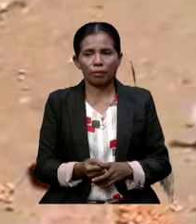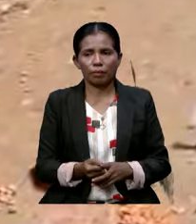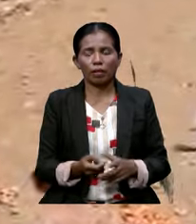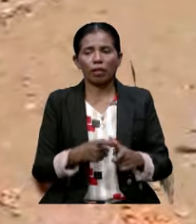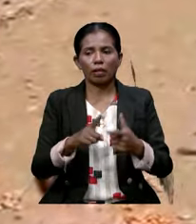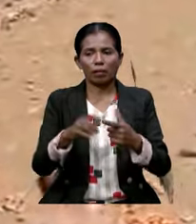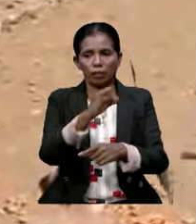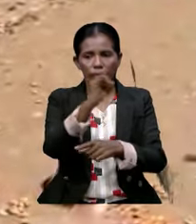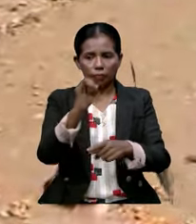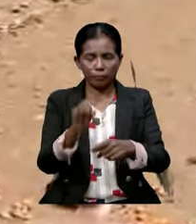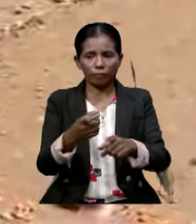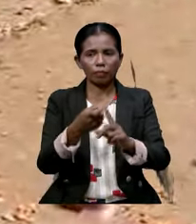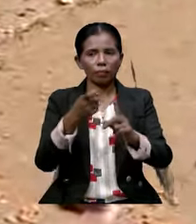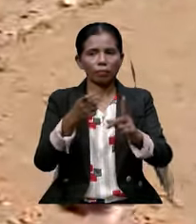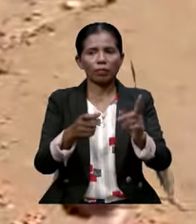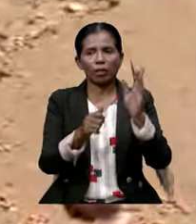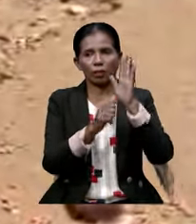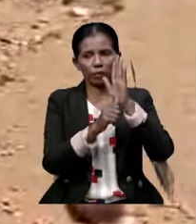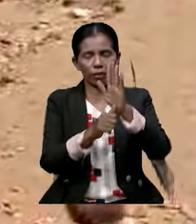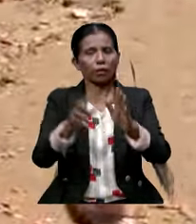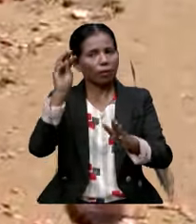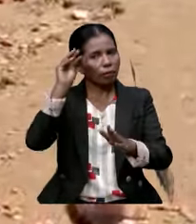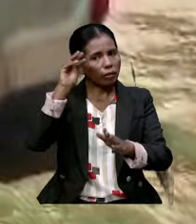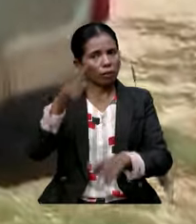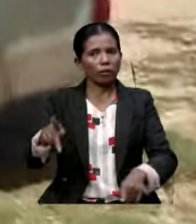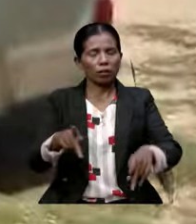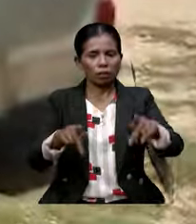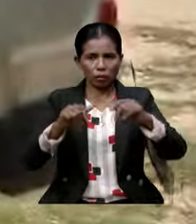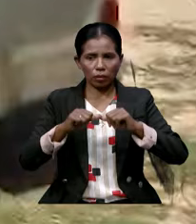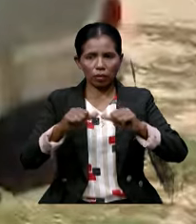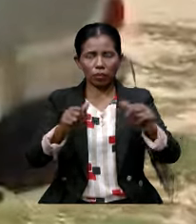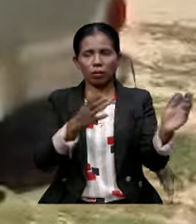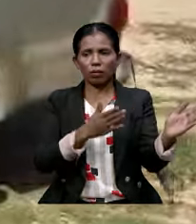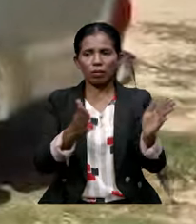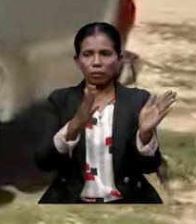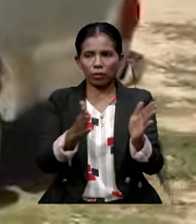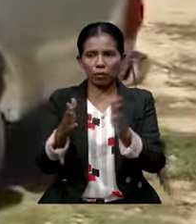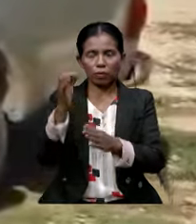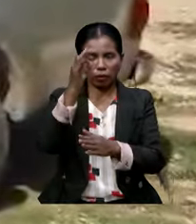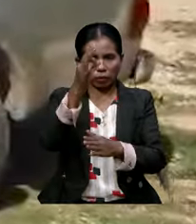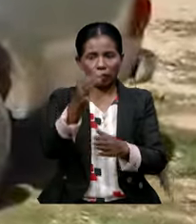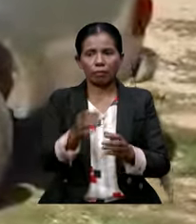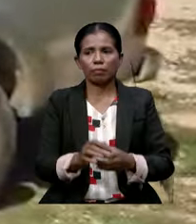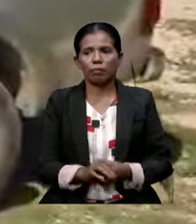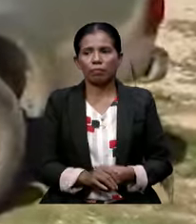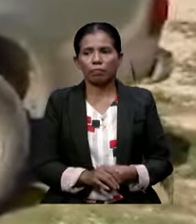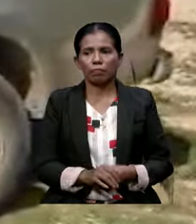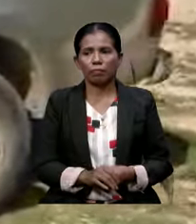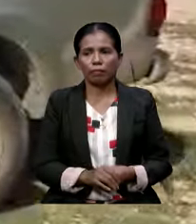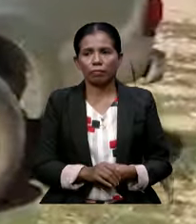de investigação, parte comando se apresenta ao Ministério Público, onde continua o processo. Baoin, Feliciano Venâncio Belo, GMN.